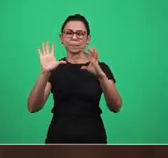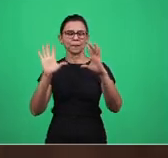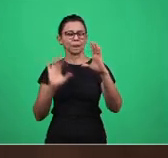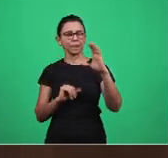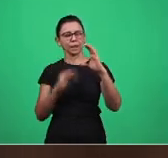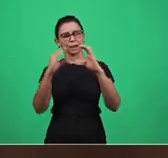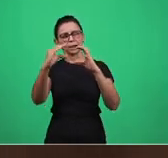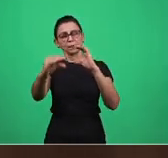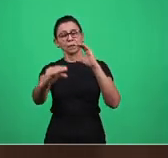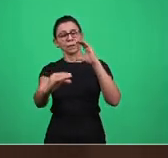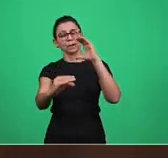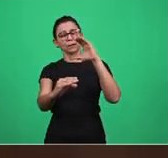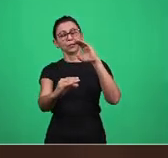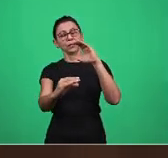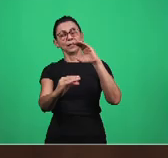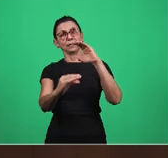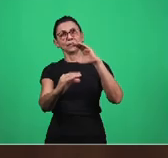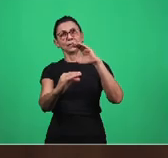comment jouer la flûte.